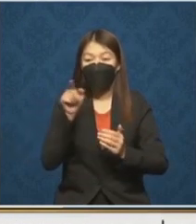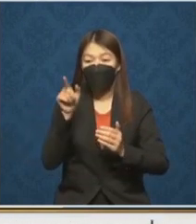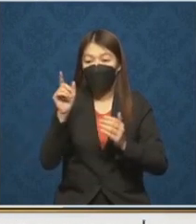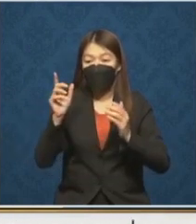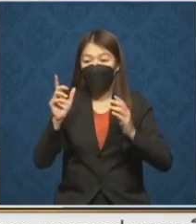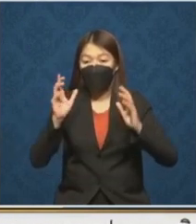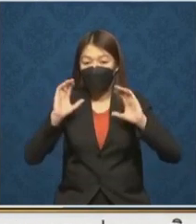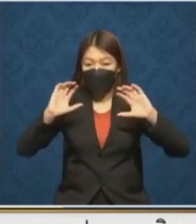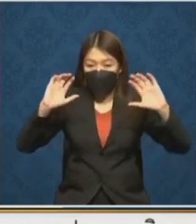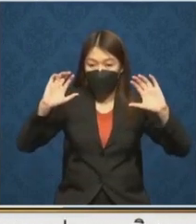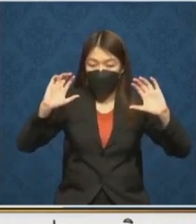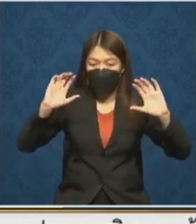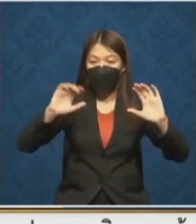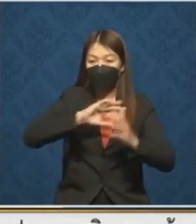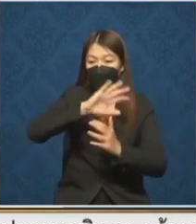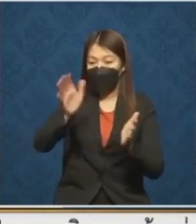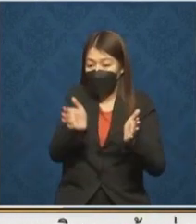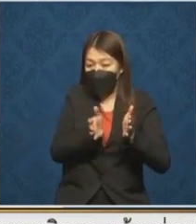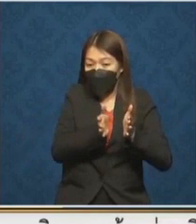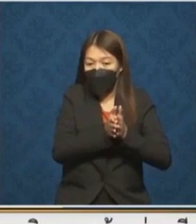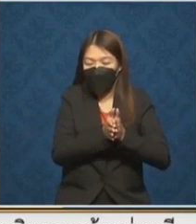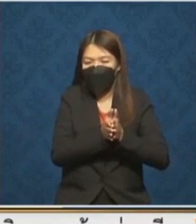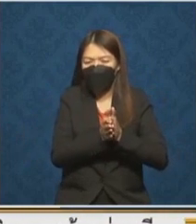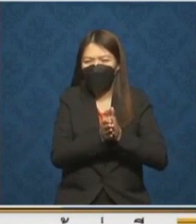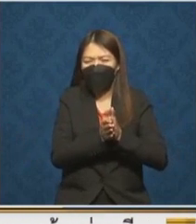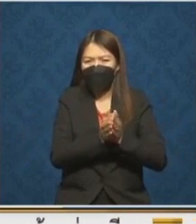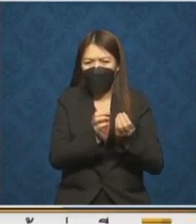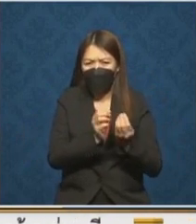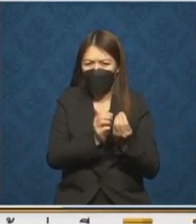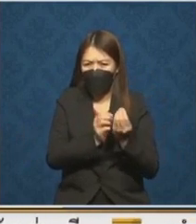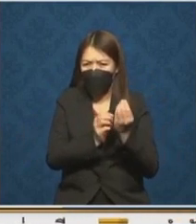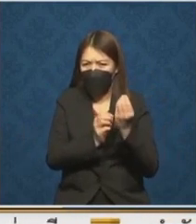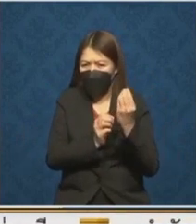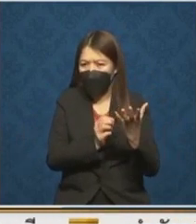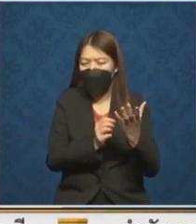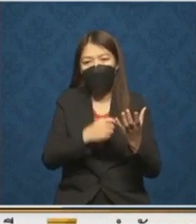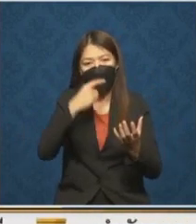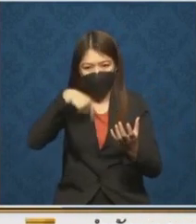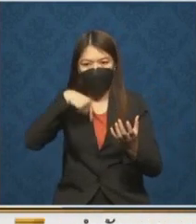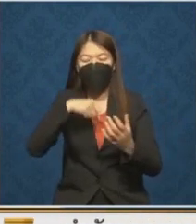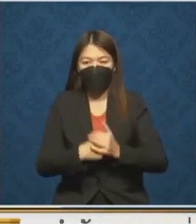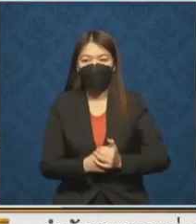มารวมกัน umอมีแนวเขตมากกบประเทศไทย